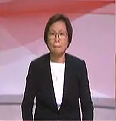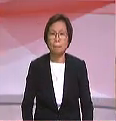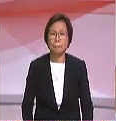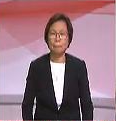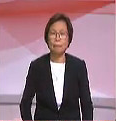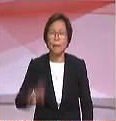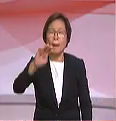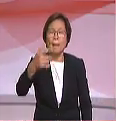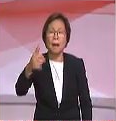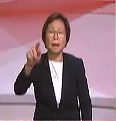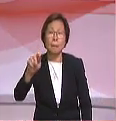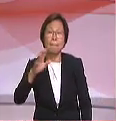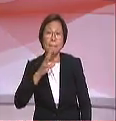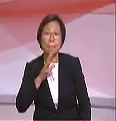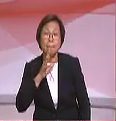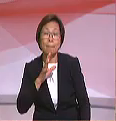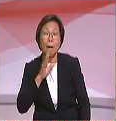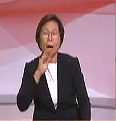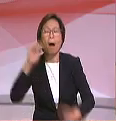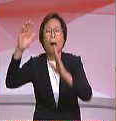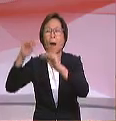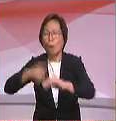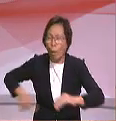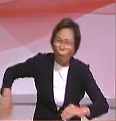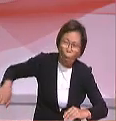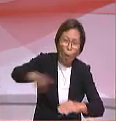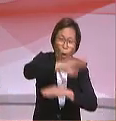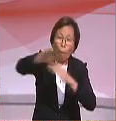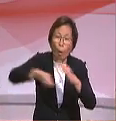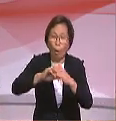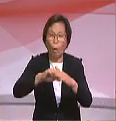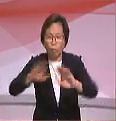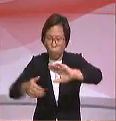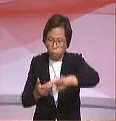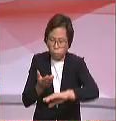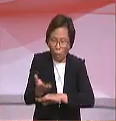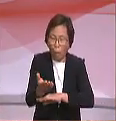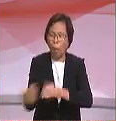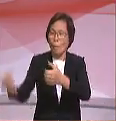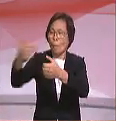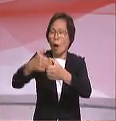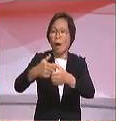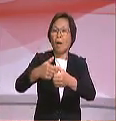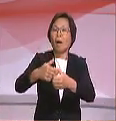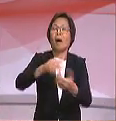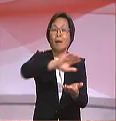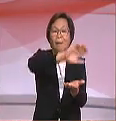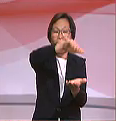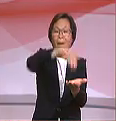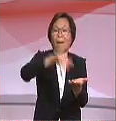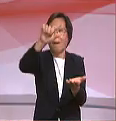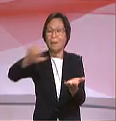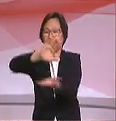Hai menurut Mega Zulkarnain beliau turut berharap semua pesilat negara menggunakan penyertaan ke Asia Tengah sebagai plafon